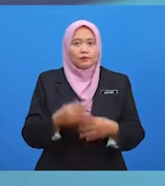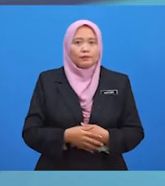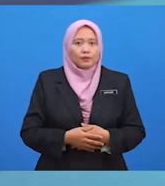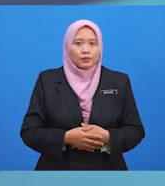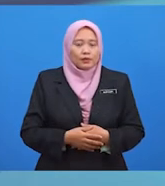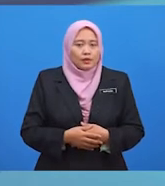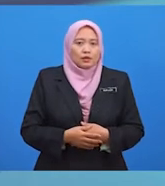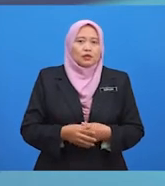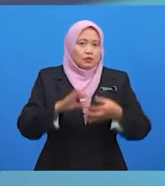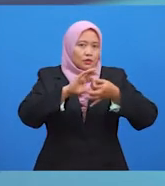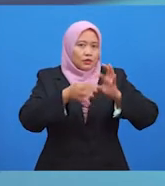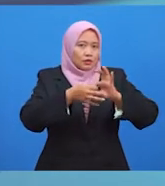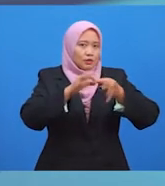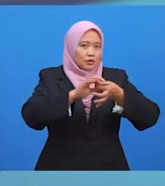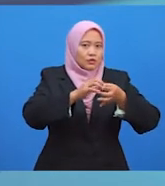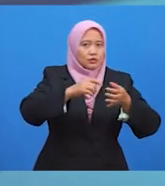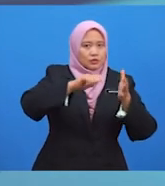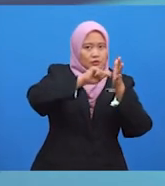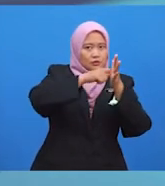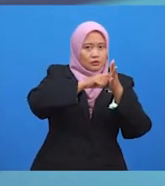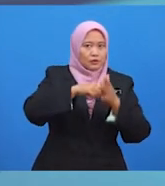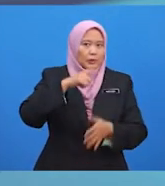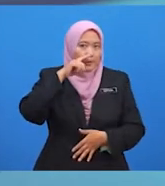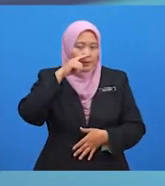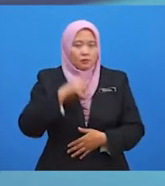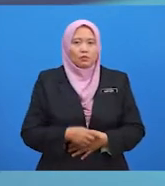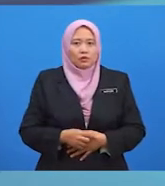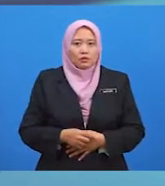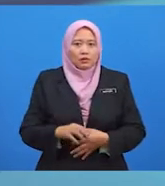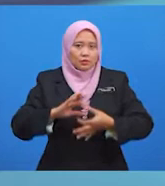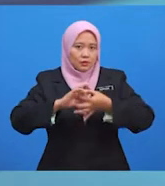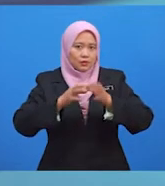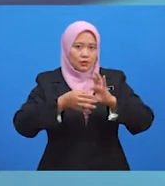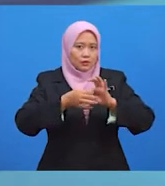kitchen cotton, kitchen bulat, kitchen ribbon,